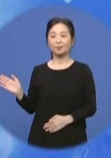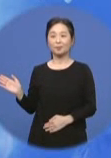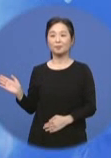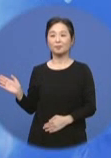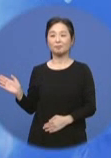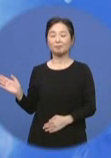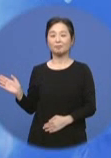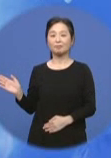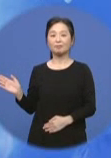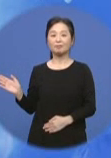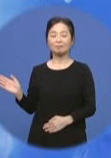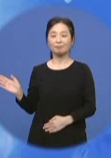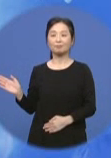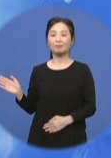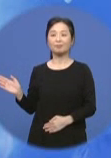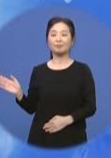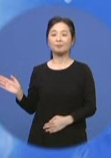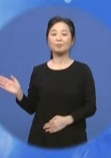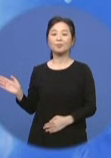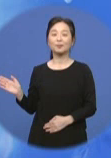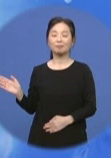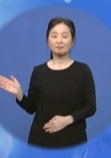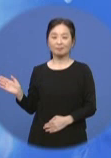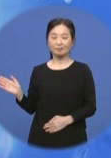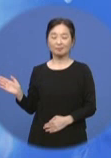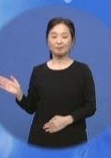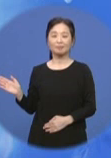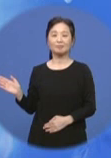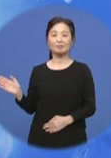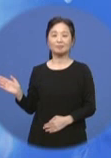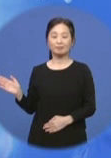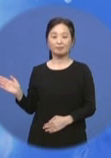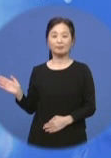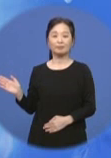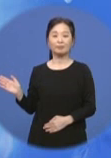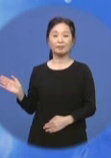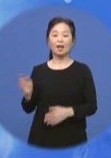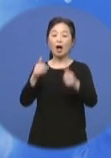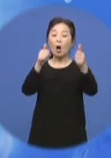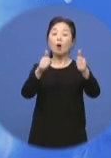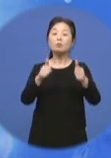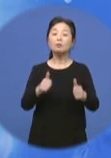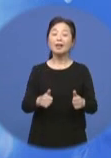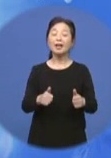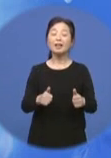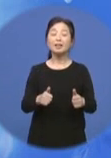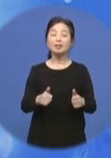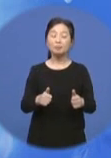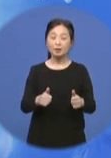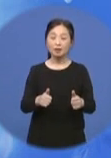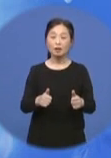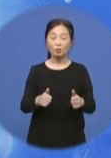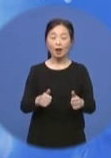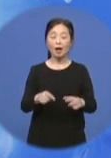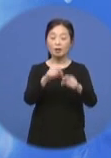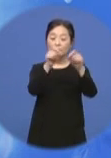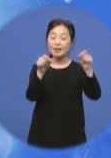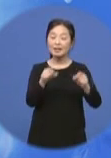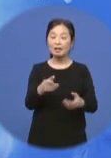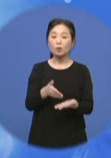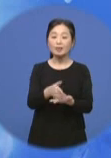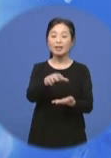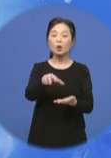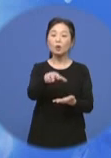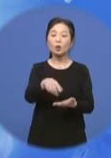640-8533 テレビ和歌山きのくに21の係です。ホームページからのご応募はプレゼント専用フォーム